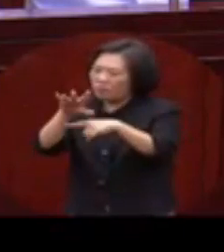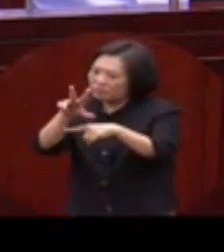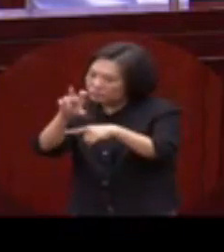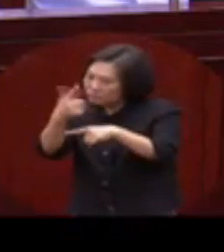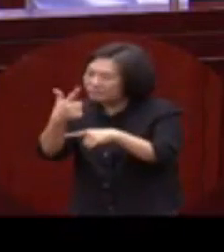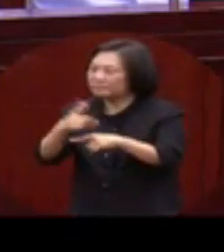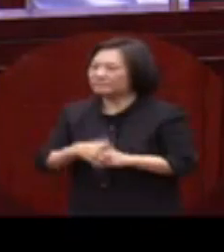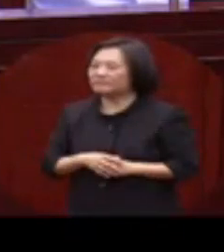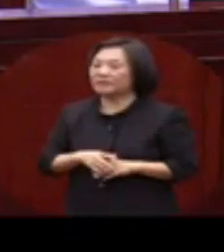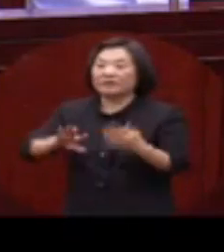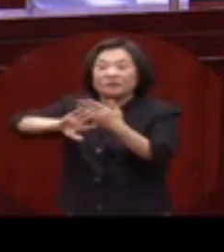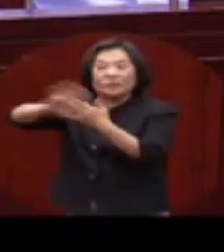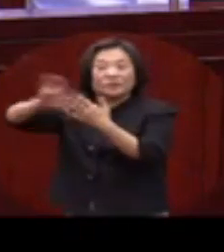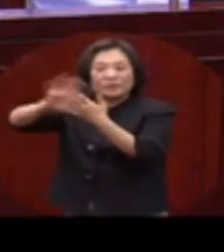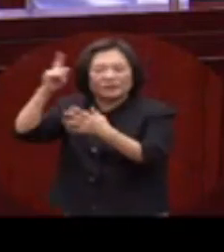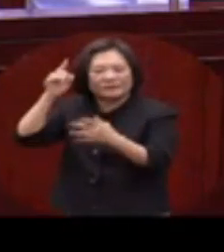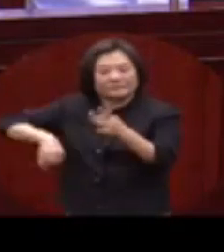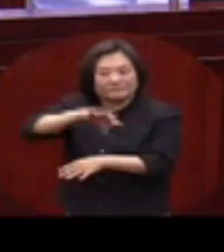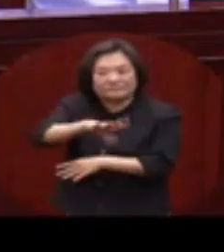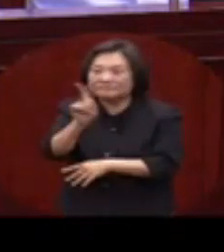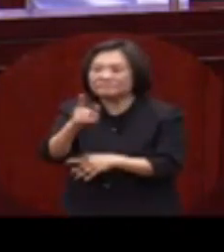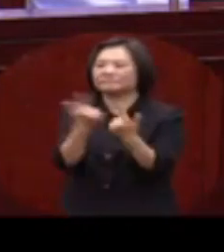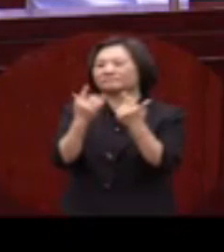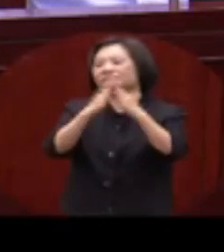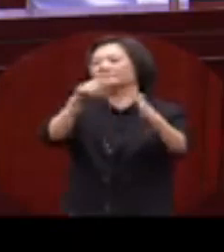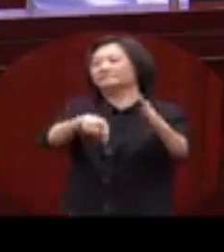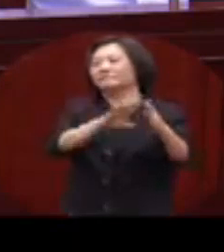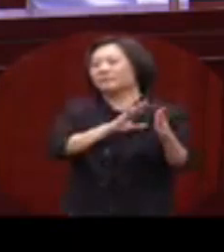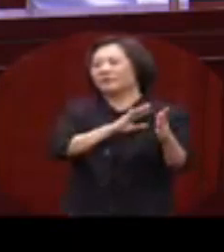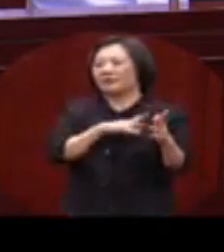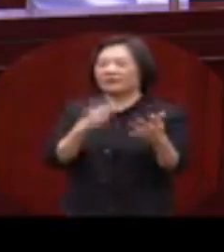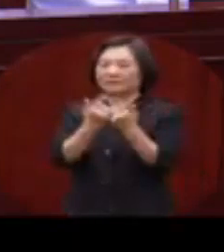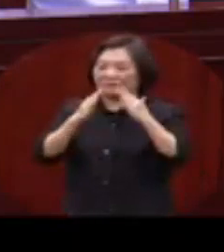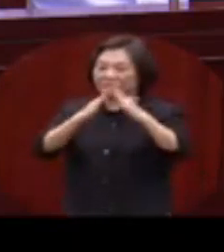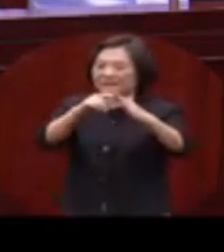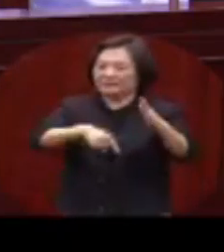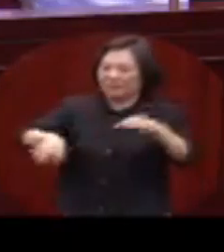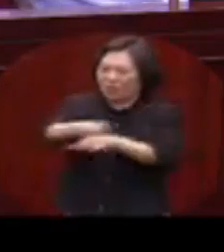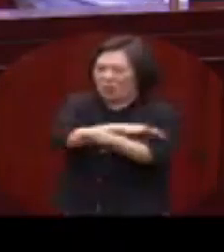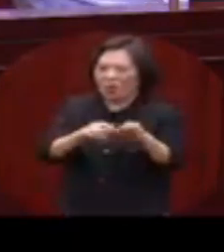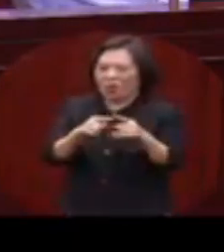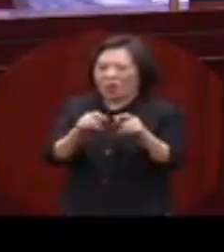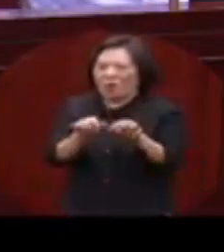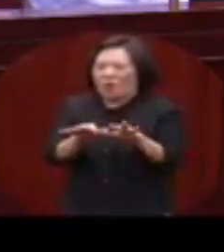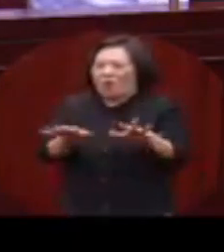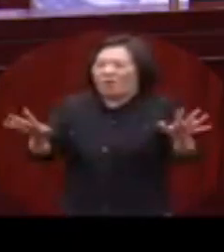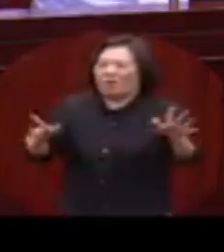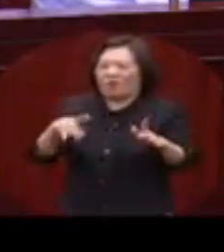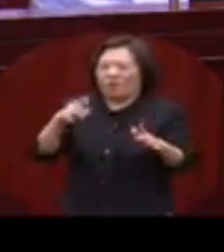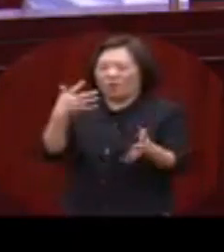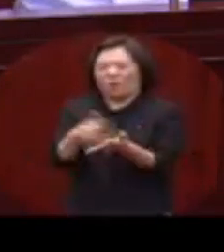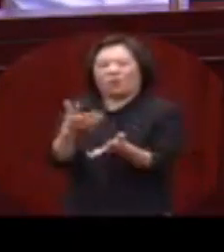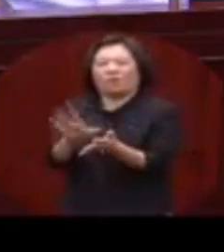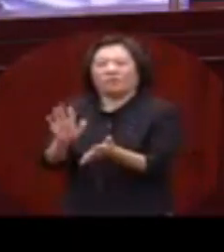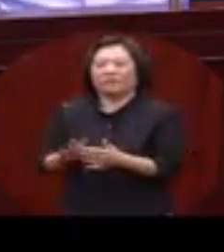湾外商投资最好的地方，因为毕竟我们还是经济活动最好的地方，所以这个占比呢，不过 过坦白